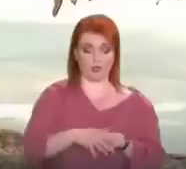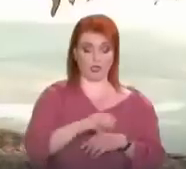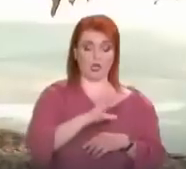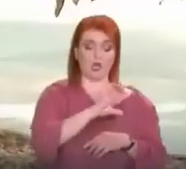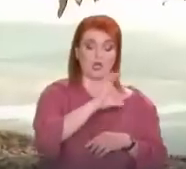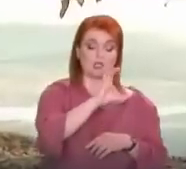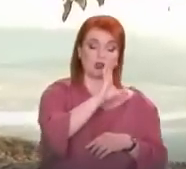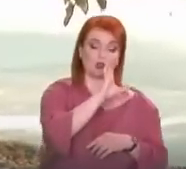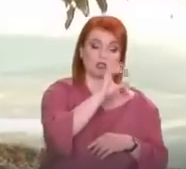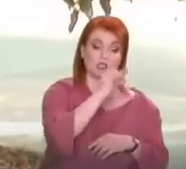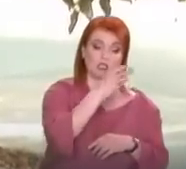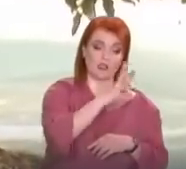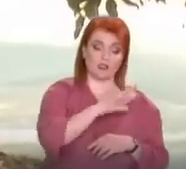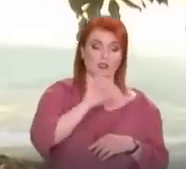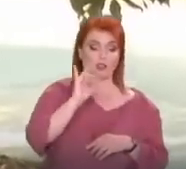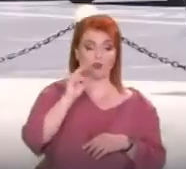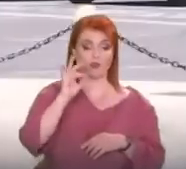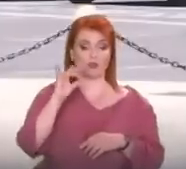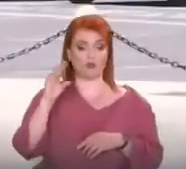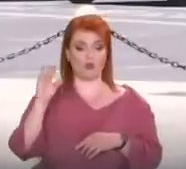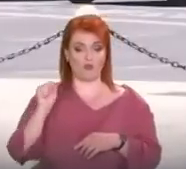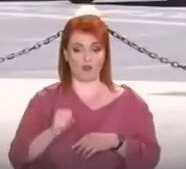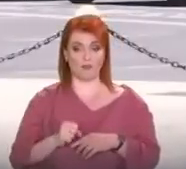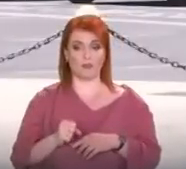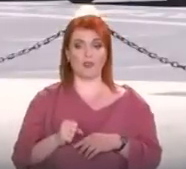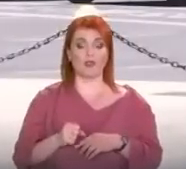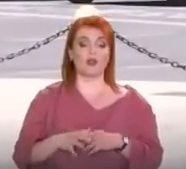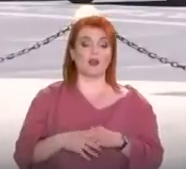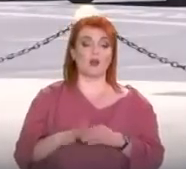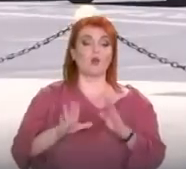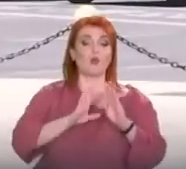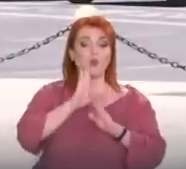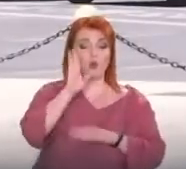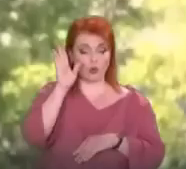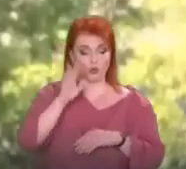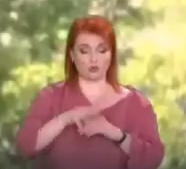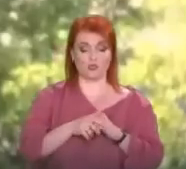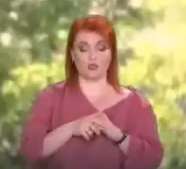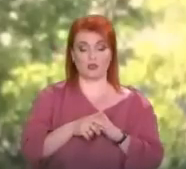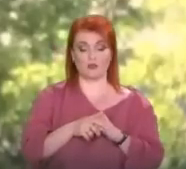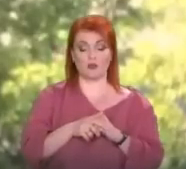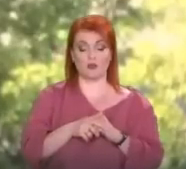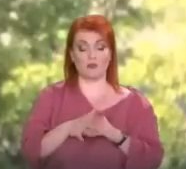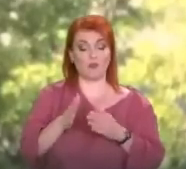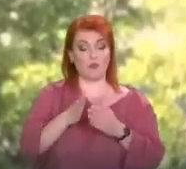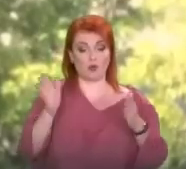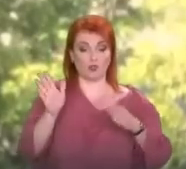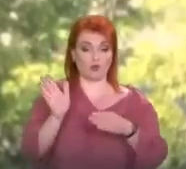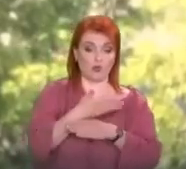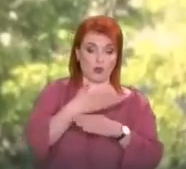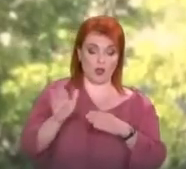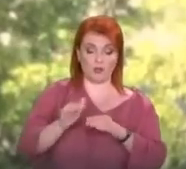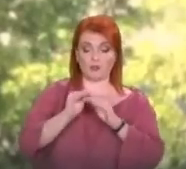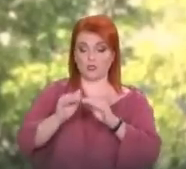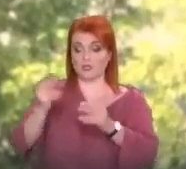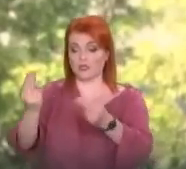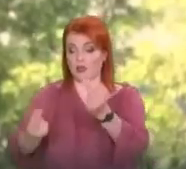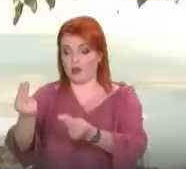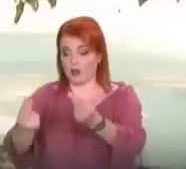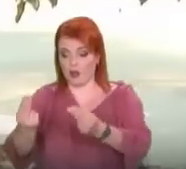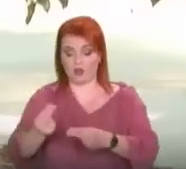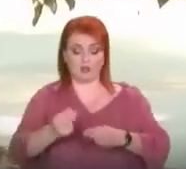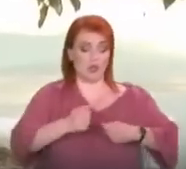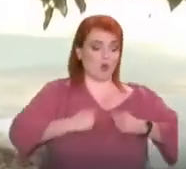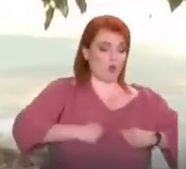Sevilla. Profităm de temperaturile mai scăzute dimineața, lăsăm copiii să se joace, să se scalde, apoi după amiază